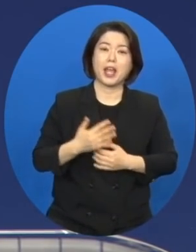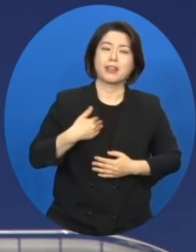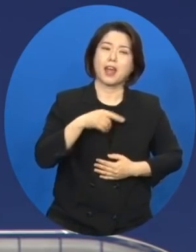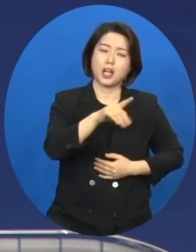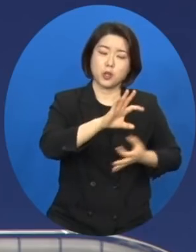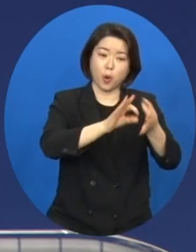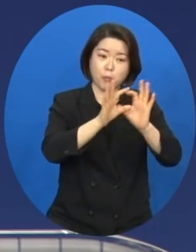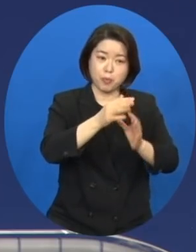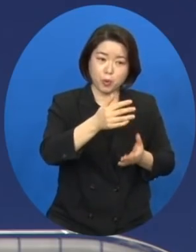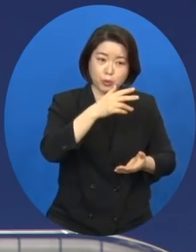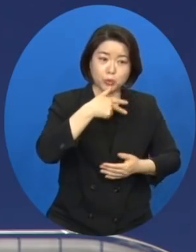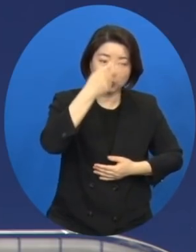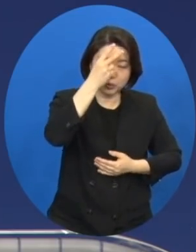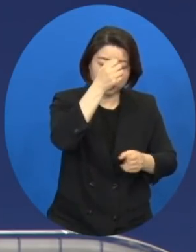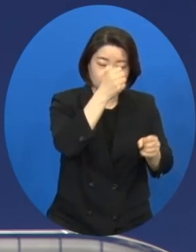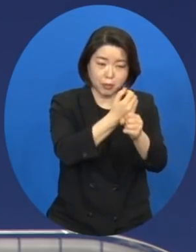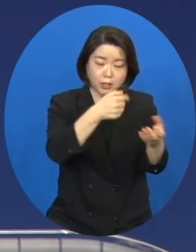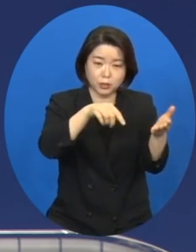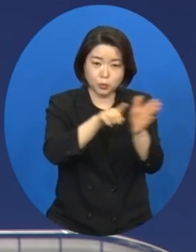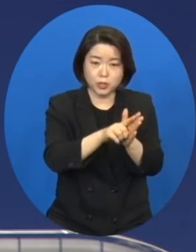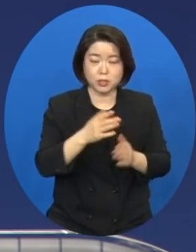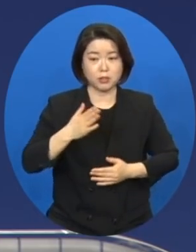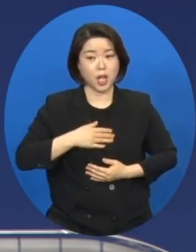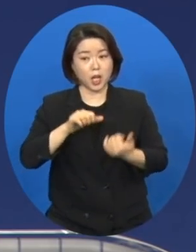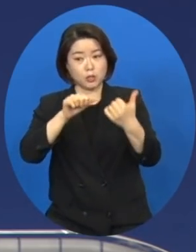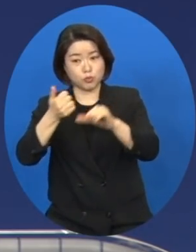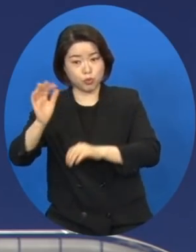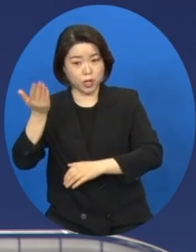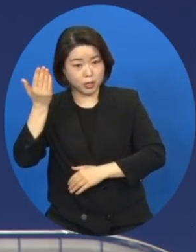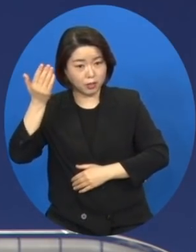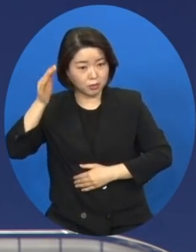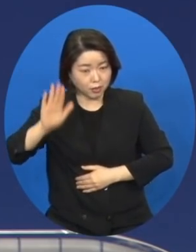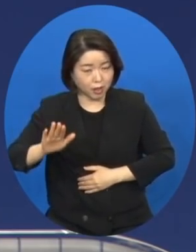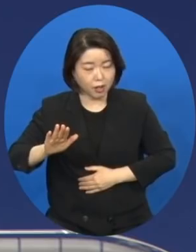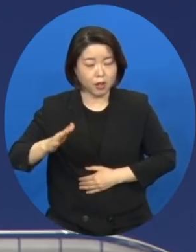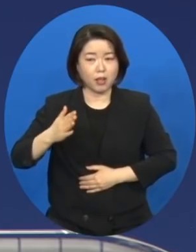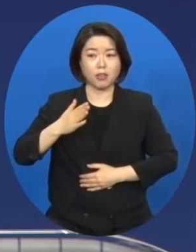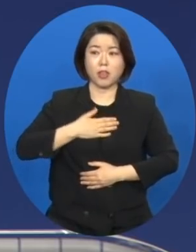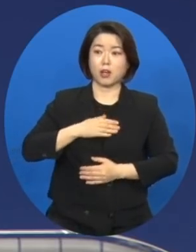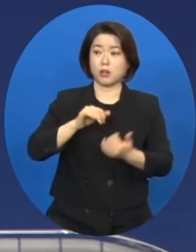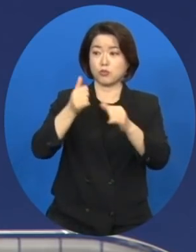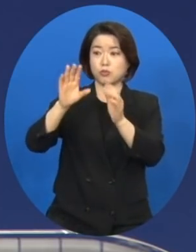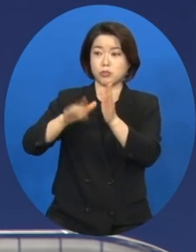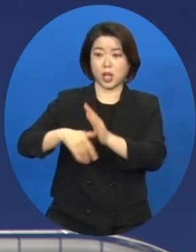죽어야 하는데 아직 죽을 때가 안 되었습니다라는 답변을 하신 거예요. 자, 그러면